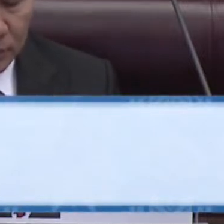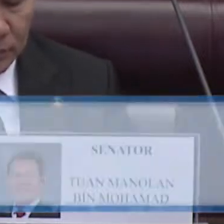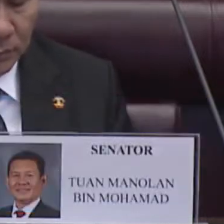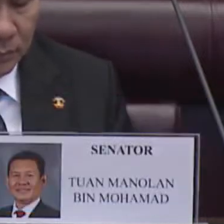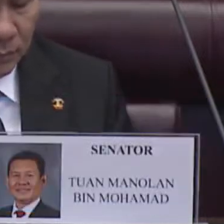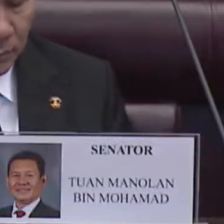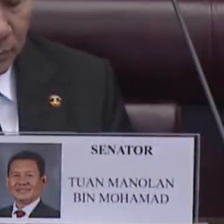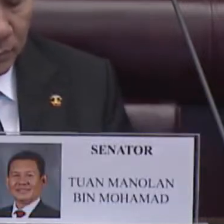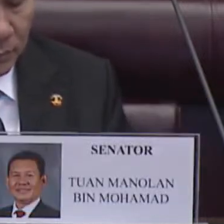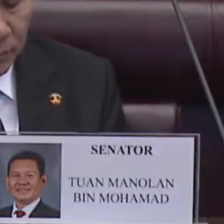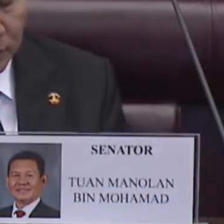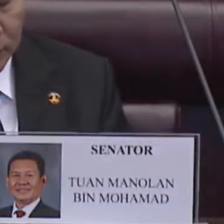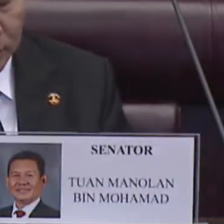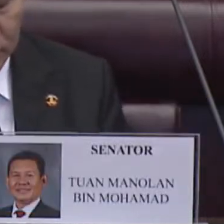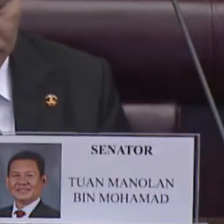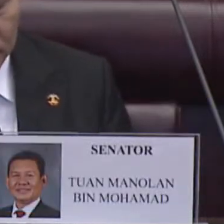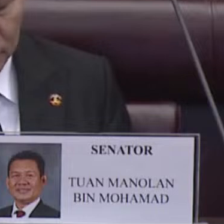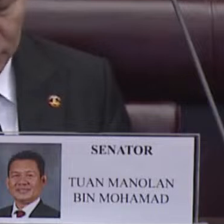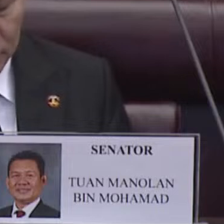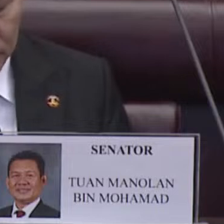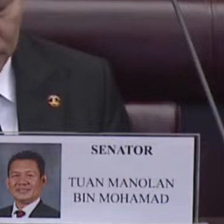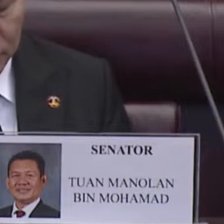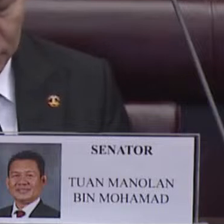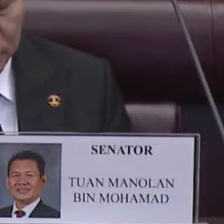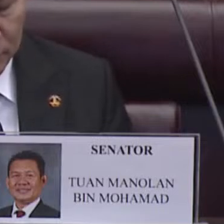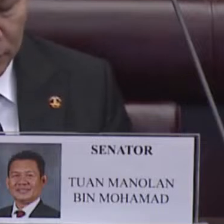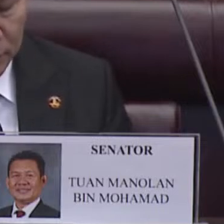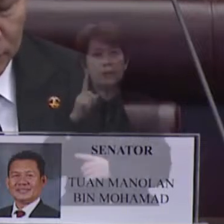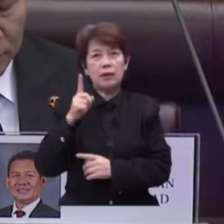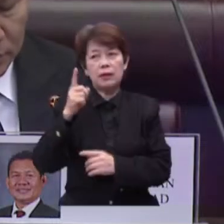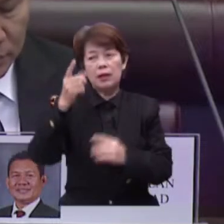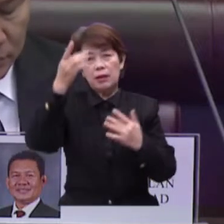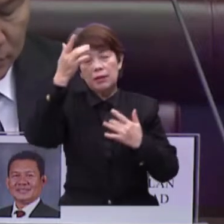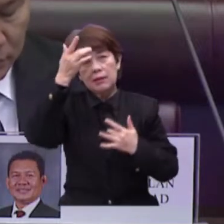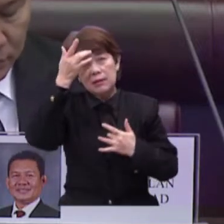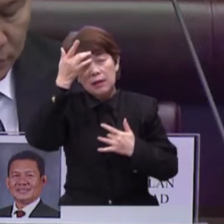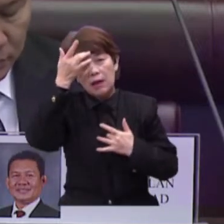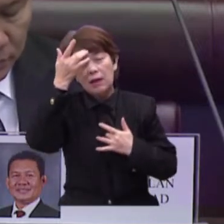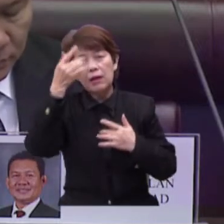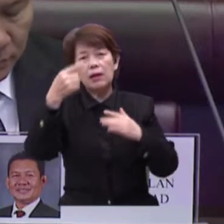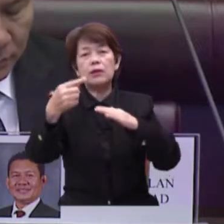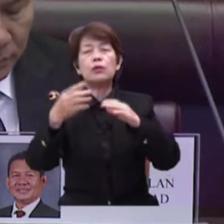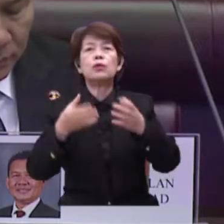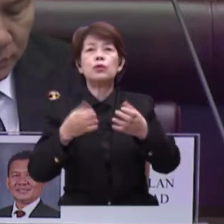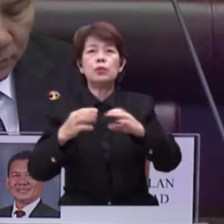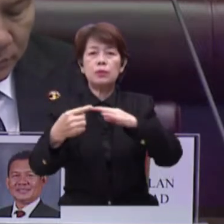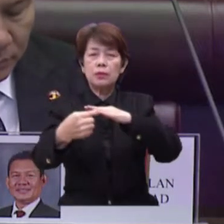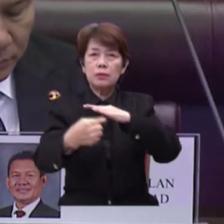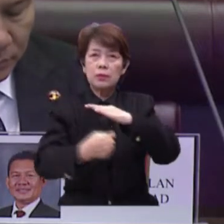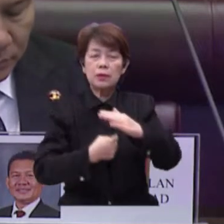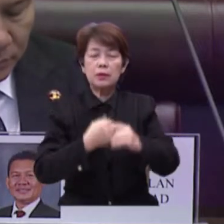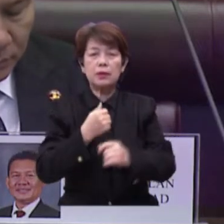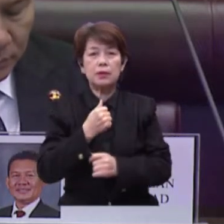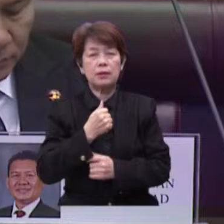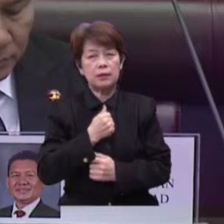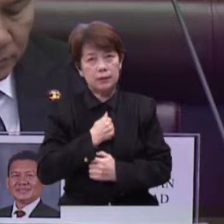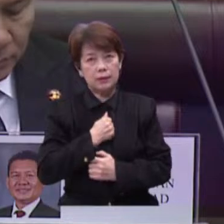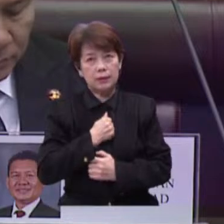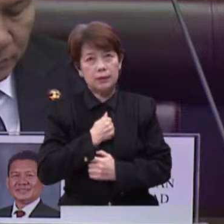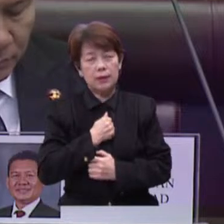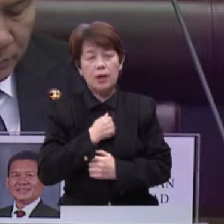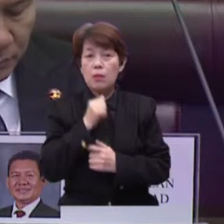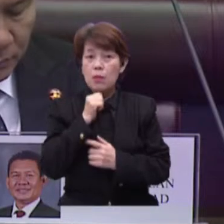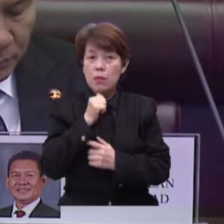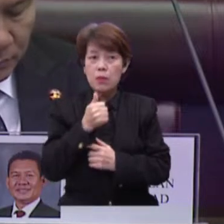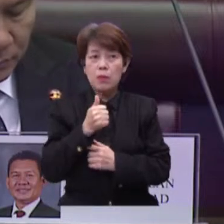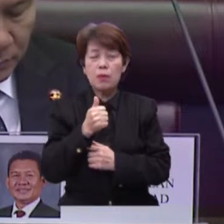untuk melakukan bunuh diri merupakan satu penyakit dan perlu ditangani dengan Ihsan bukan hukuman